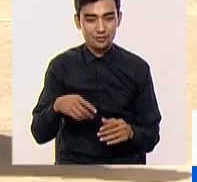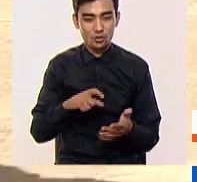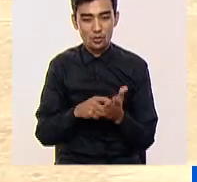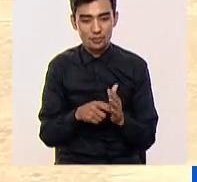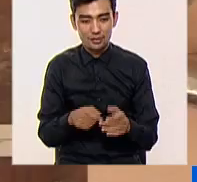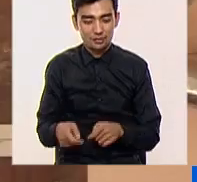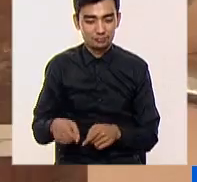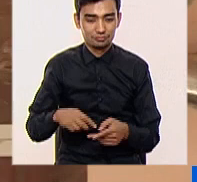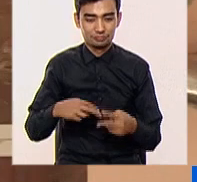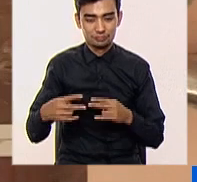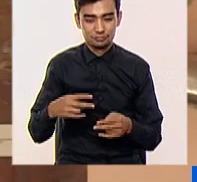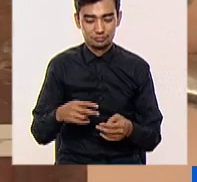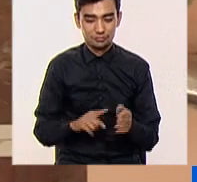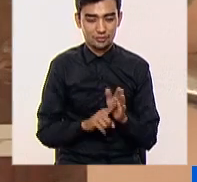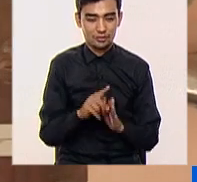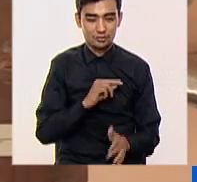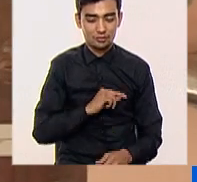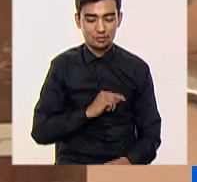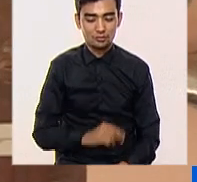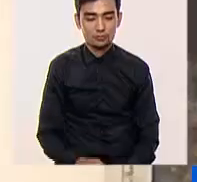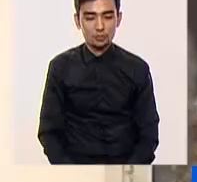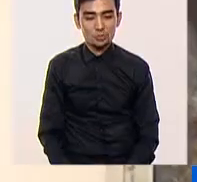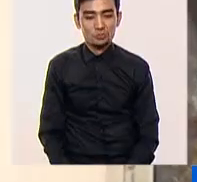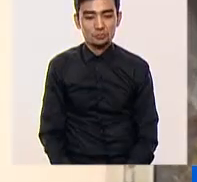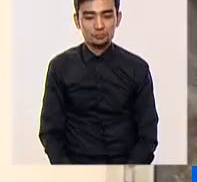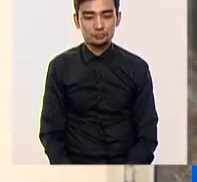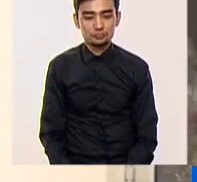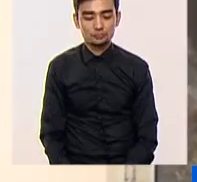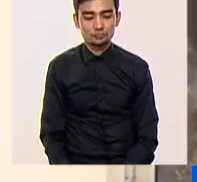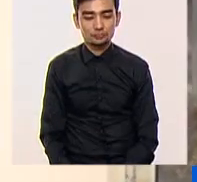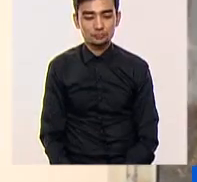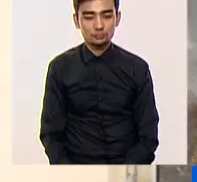ауыстыру қолға алына бастады. Ерлан Қуандық, Информбюро, Түркістан облысы.